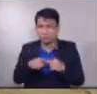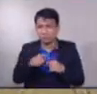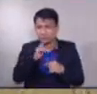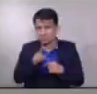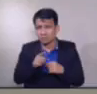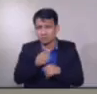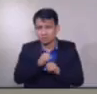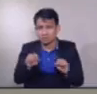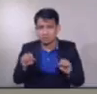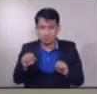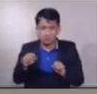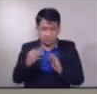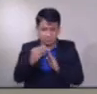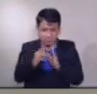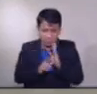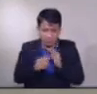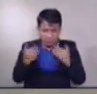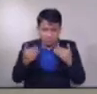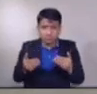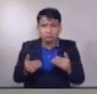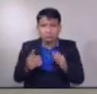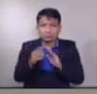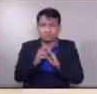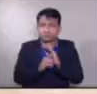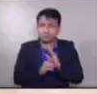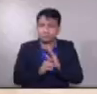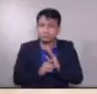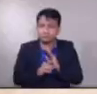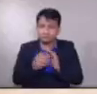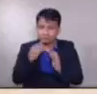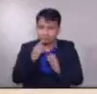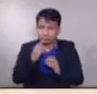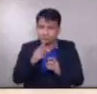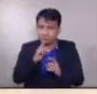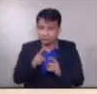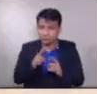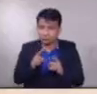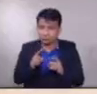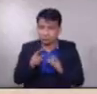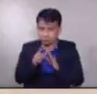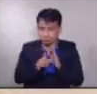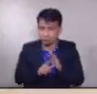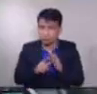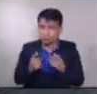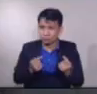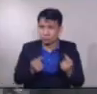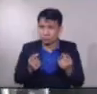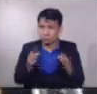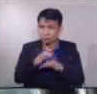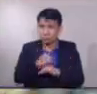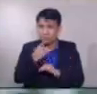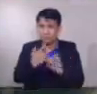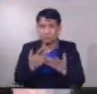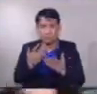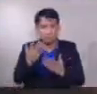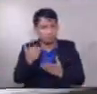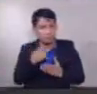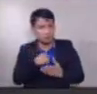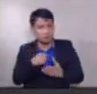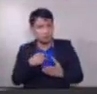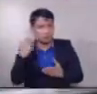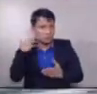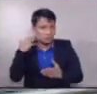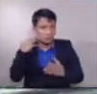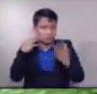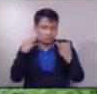that the execution of the law was really implemented very well. Kung gusto niyo ng martial law, bakit sa Mindanao